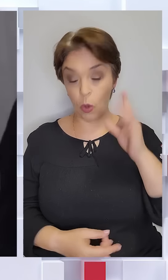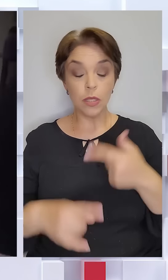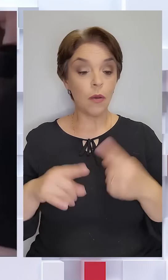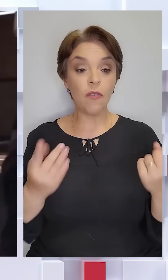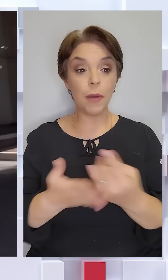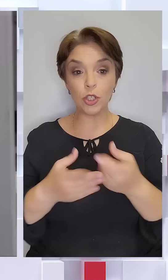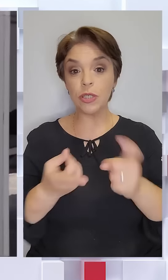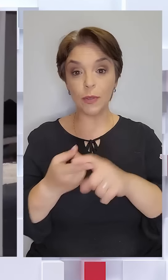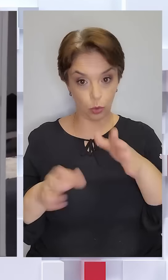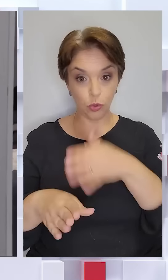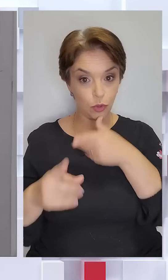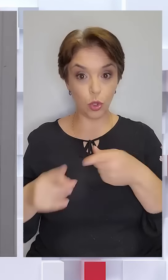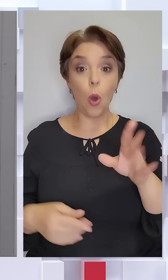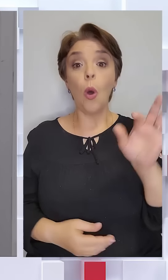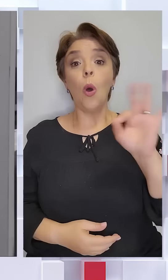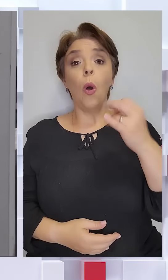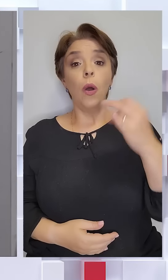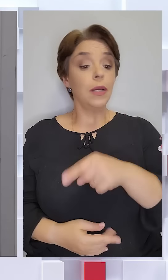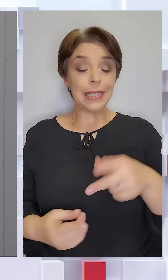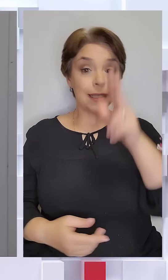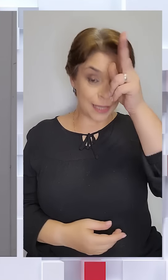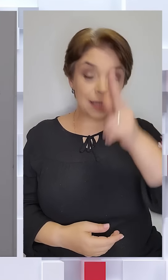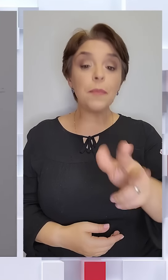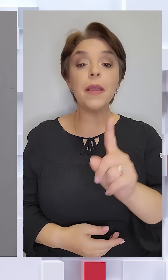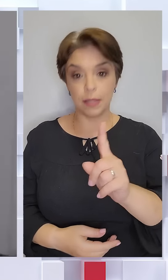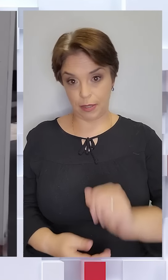мабуть, вперше зв'язок за довгий час, так? О, за 3 місяці.